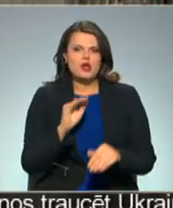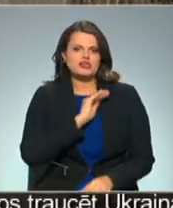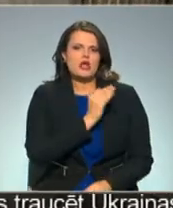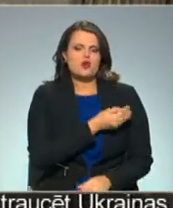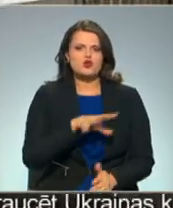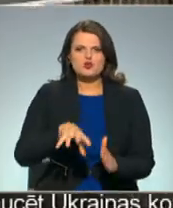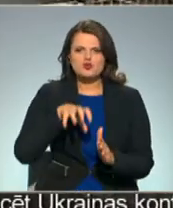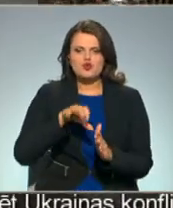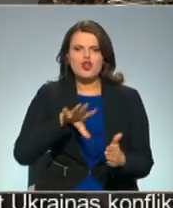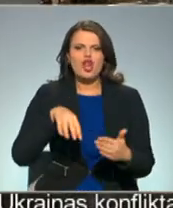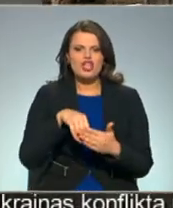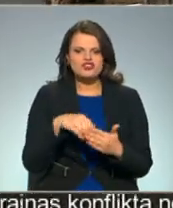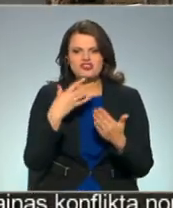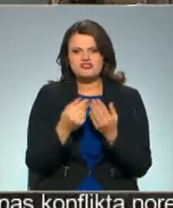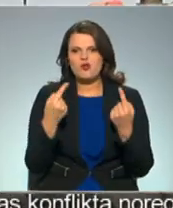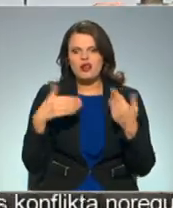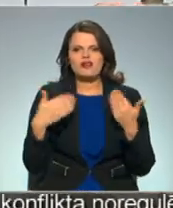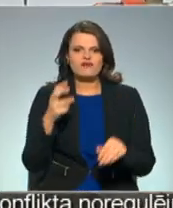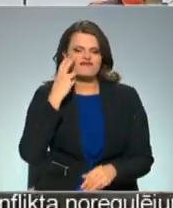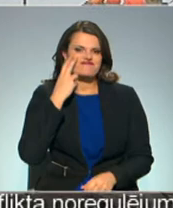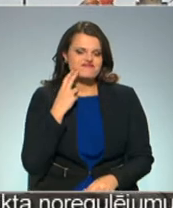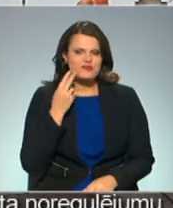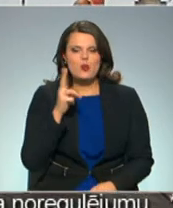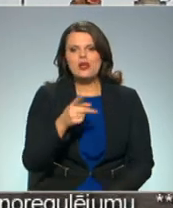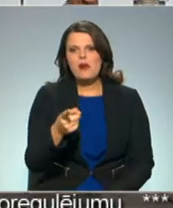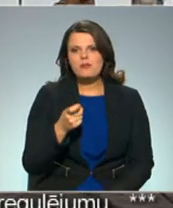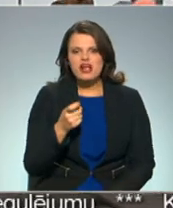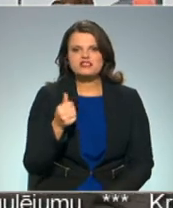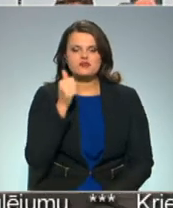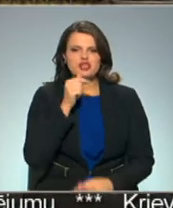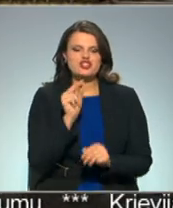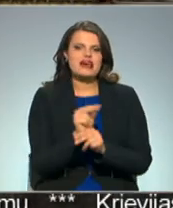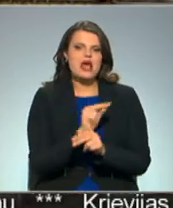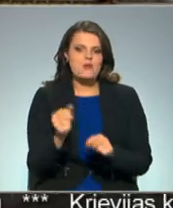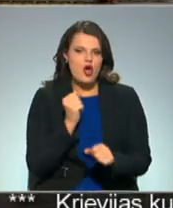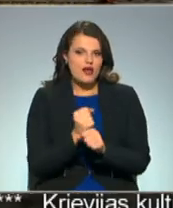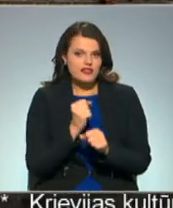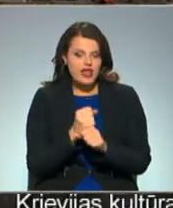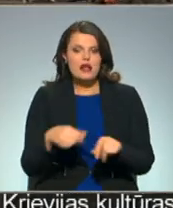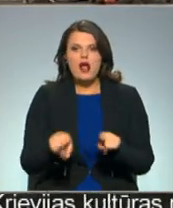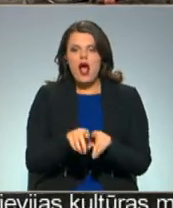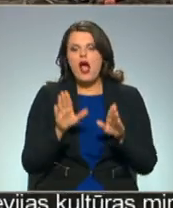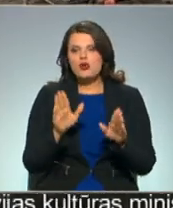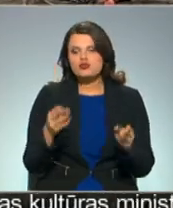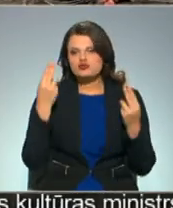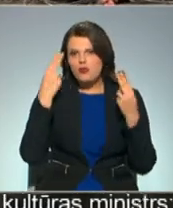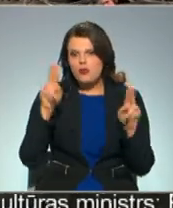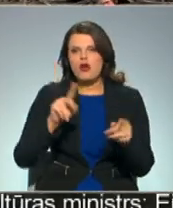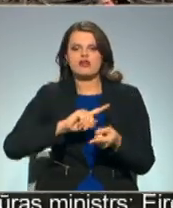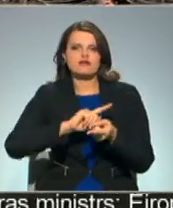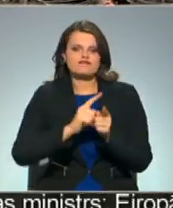jo līdšinējie savu laiku nokalpojuši un prasījuši nemitīgus remontdarbus. Tikšot arī modernizēta vēl